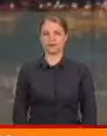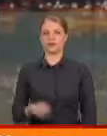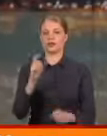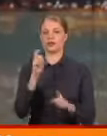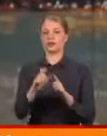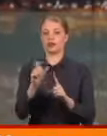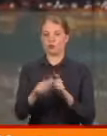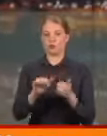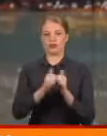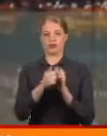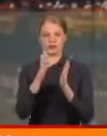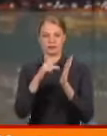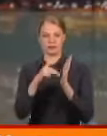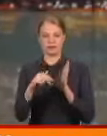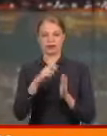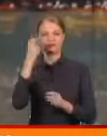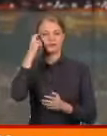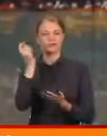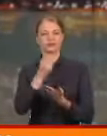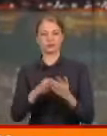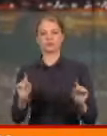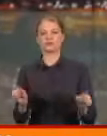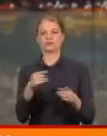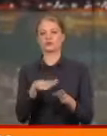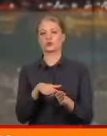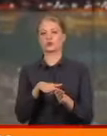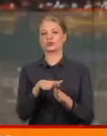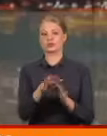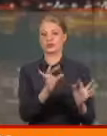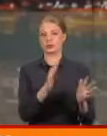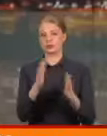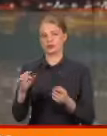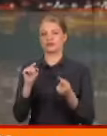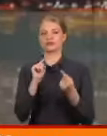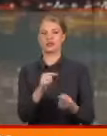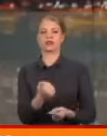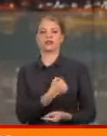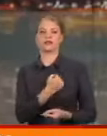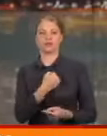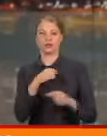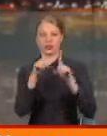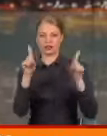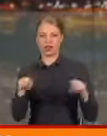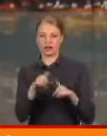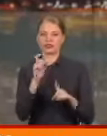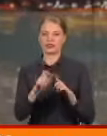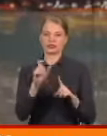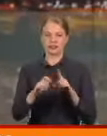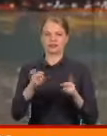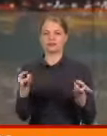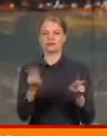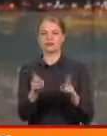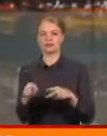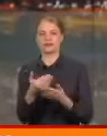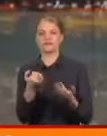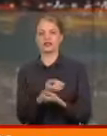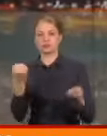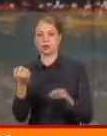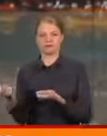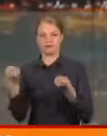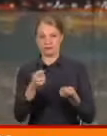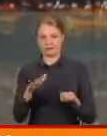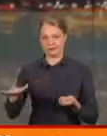Набої замість фарб. Київські художники створили цілу серію антивоєнних картин з гільз, уламків снарядів та мін, які привезли з